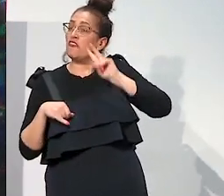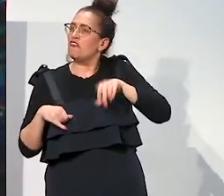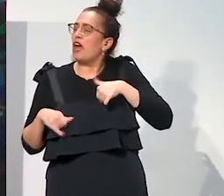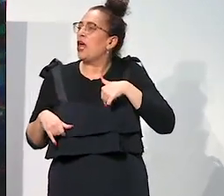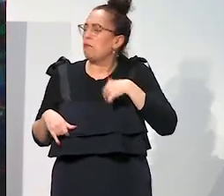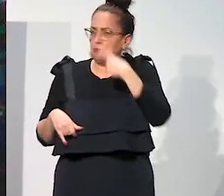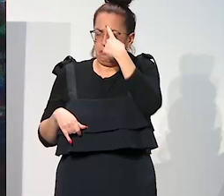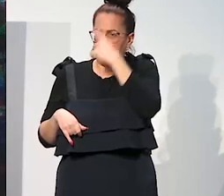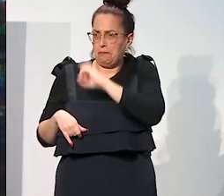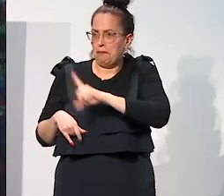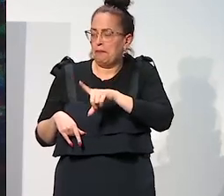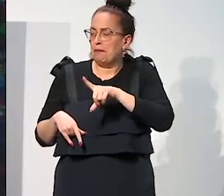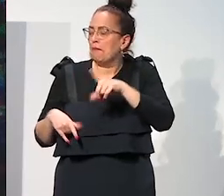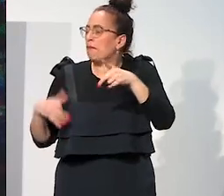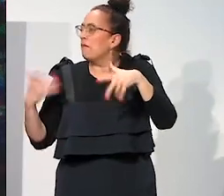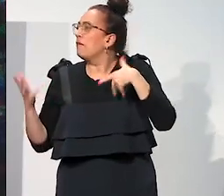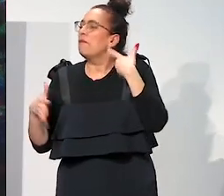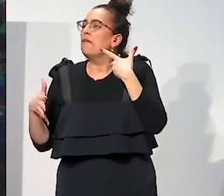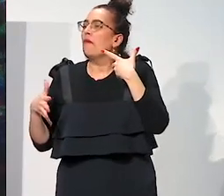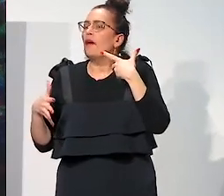pas dit oh là là, mais encore.